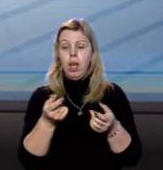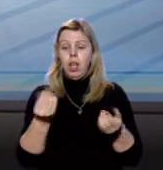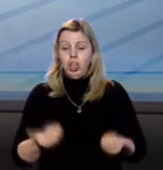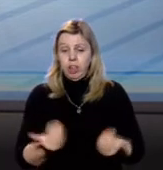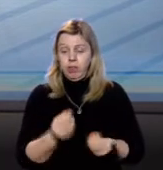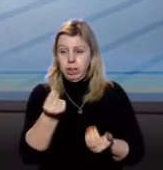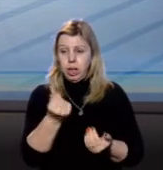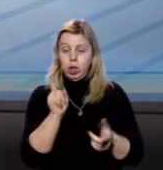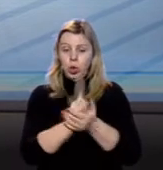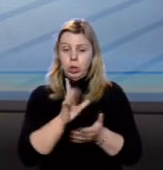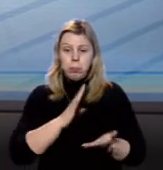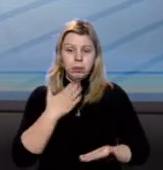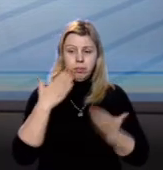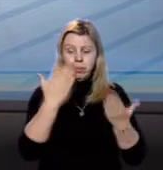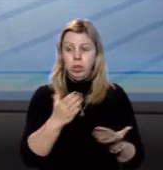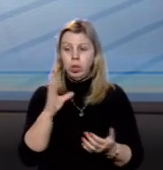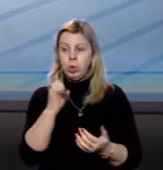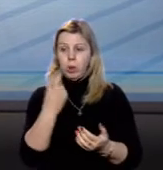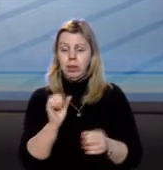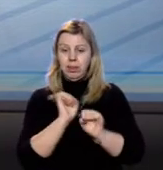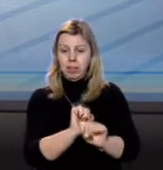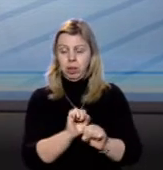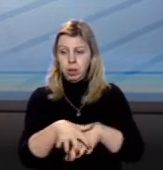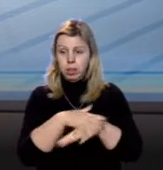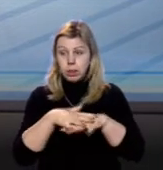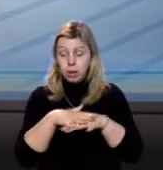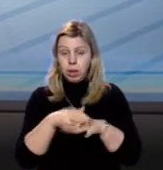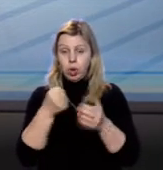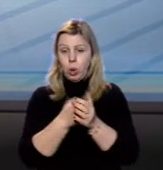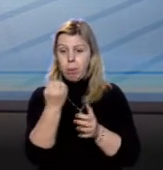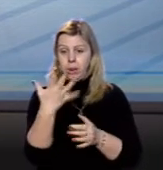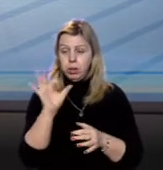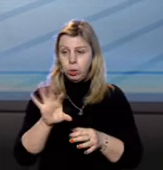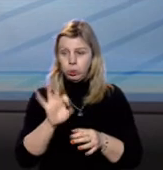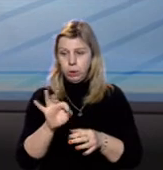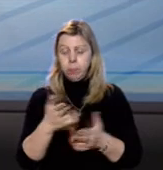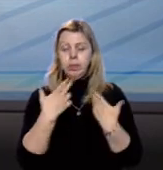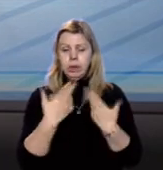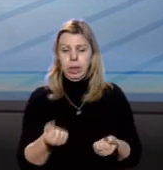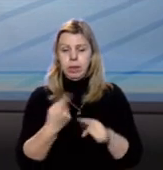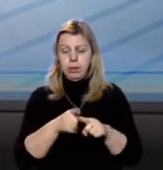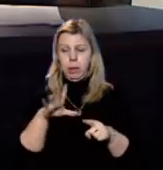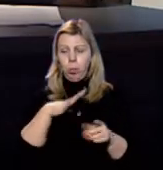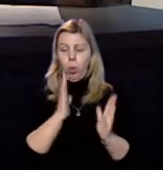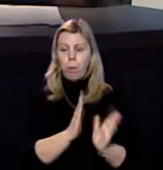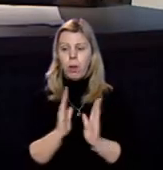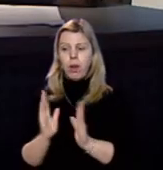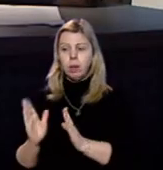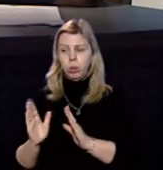формі, повинні були звернутися до соціального захисту населення до 15 жовтня. Так, це було визначено